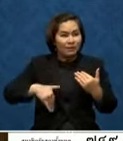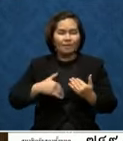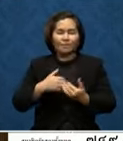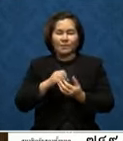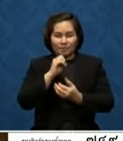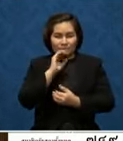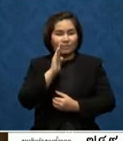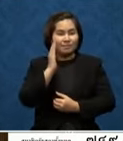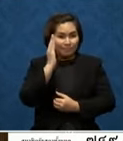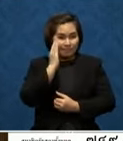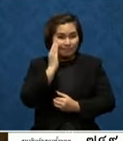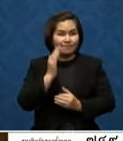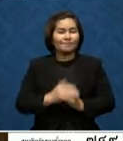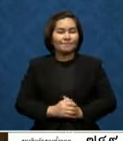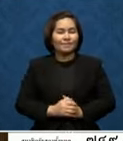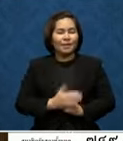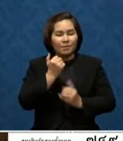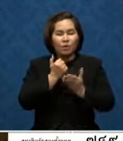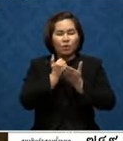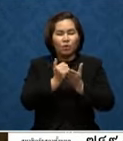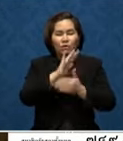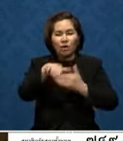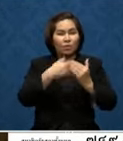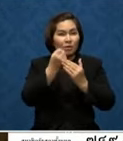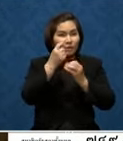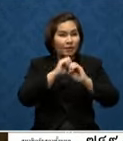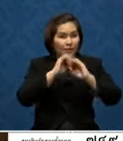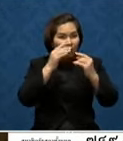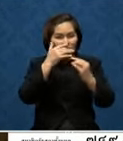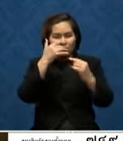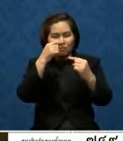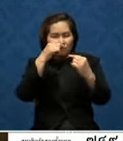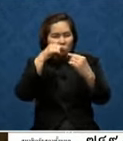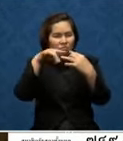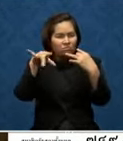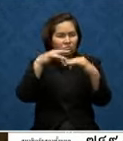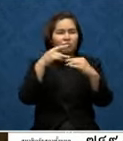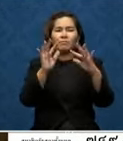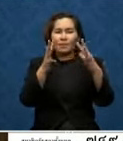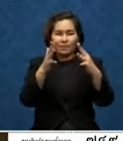นำเรียนให้เกิดความชัดเจนแล้วก็ไม่ผิดหลงในที่ประชุมแห่งนี้ครับท่านประธานครับครับ